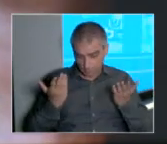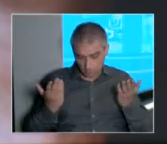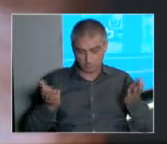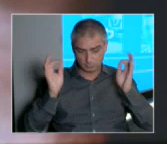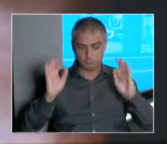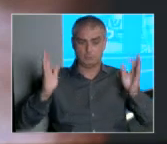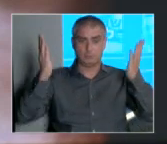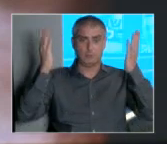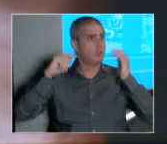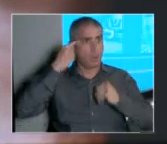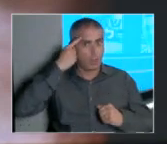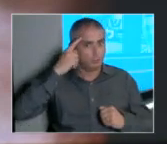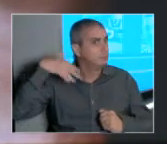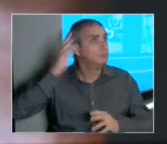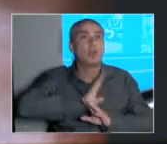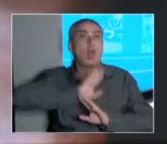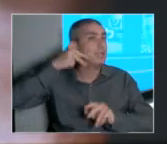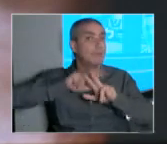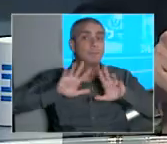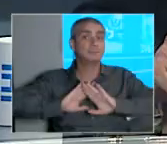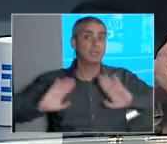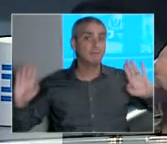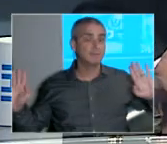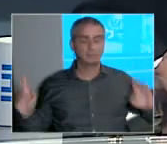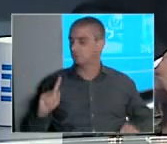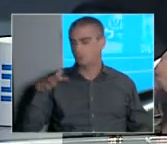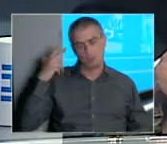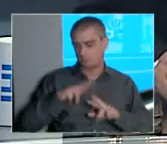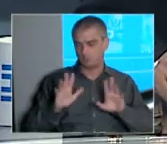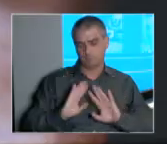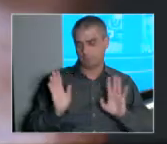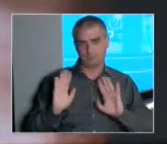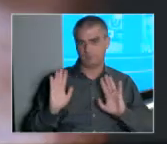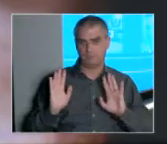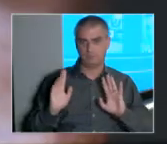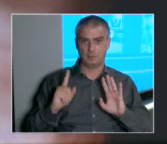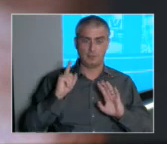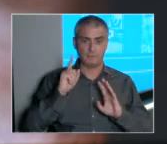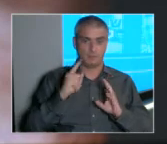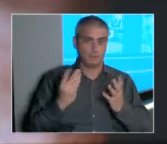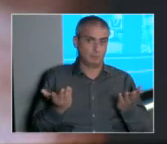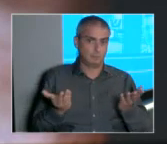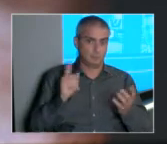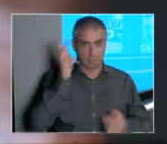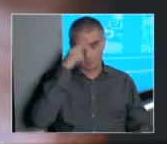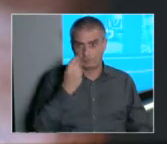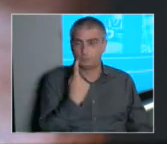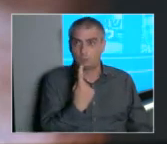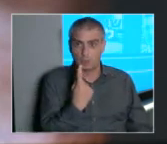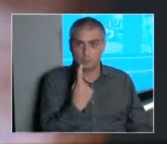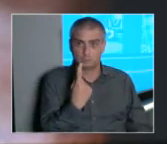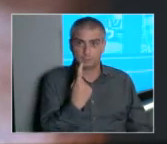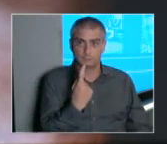בסדר. אתה לא חושב, לא יגיע לעולם מצב כזה, או שזה רק שאלה של זמן? לא יהיה מצב. אבל בעצם הדבר, צריך להבין דבר אחד.